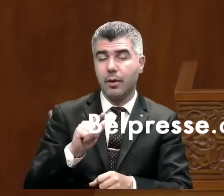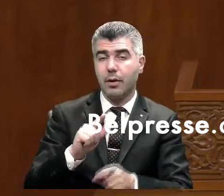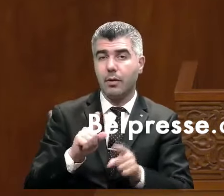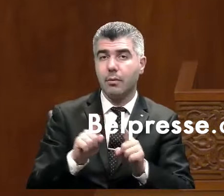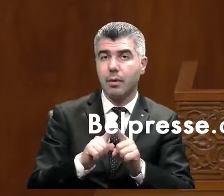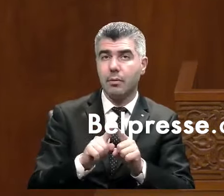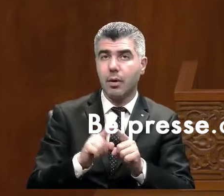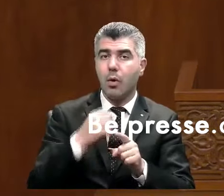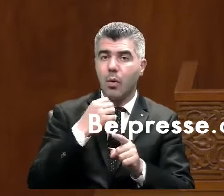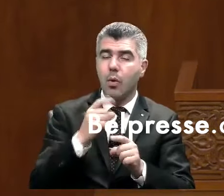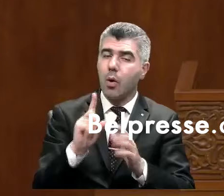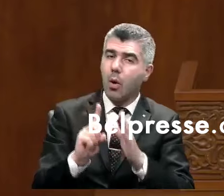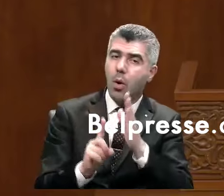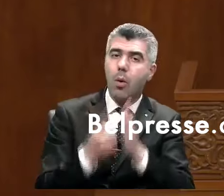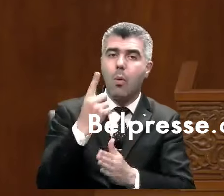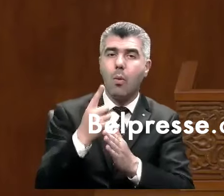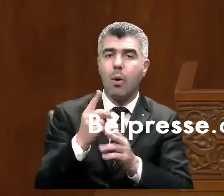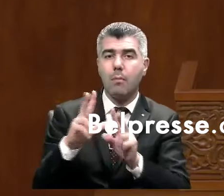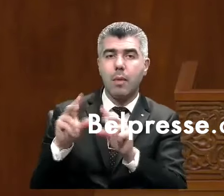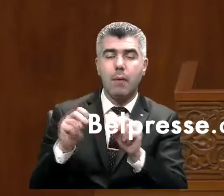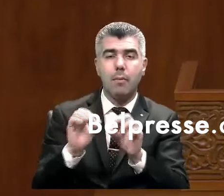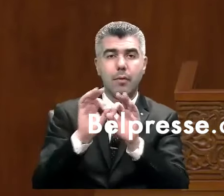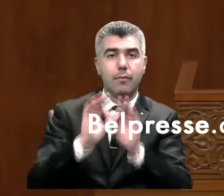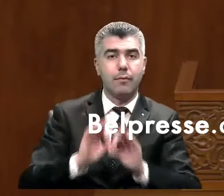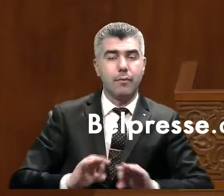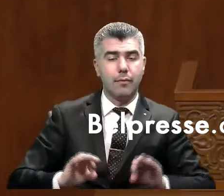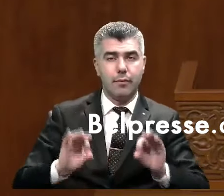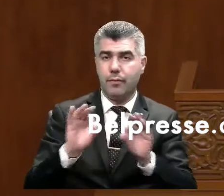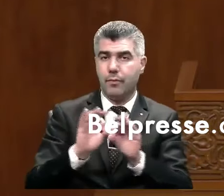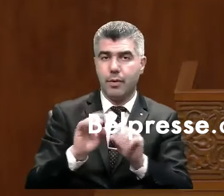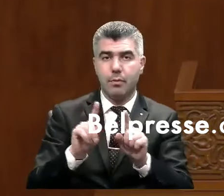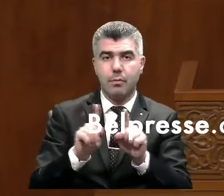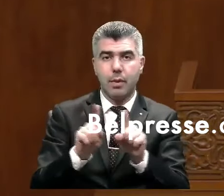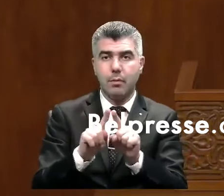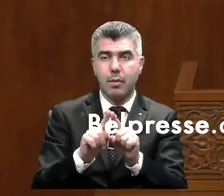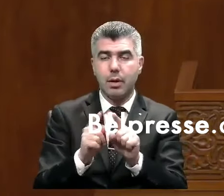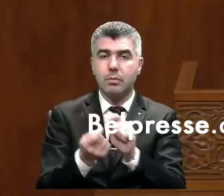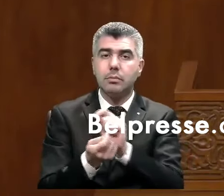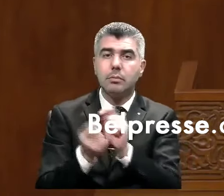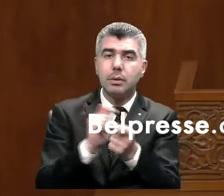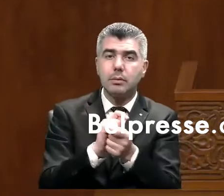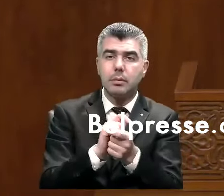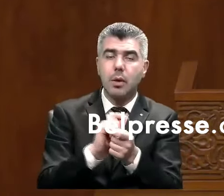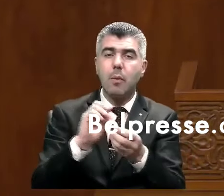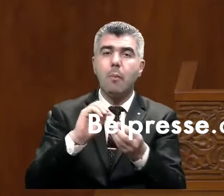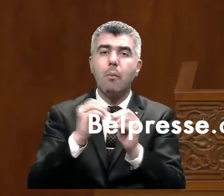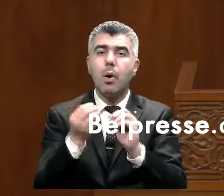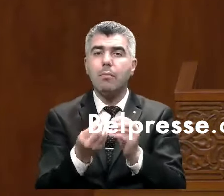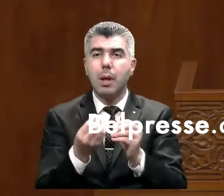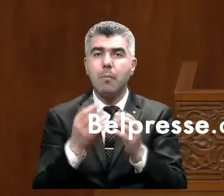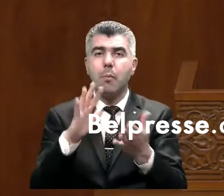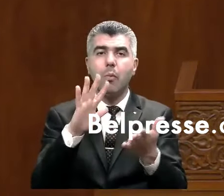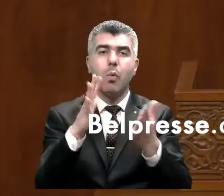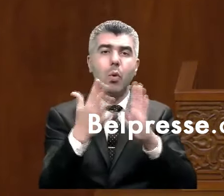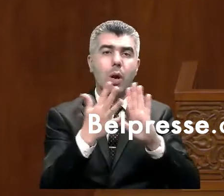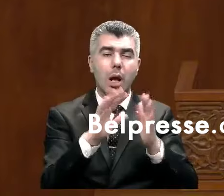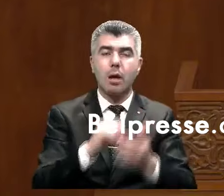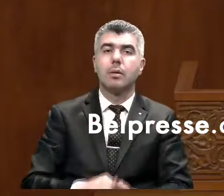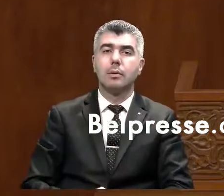ظرفيه استثنائيه لانه ماشي تحولات مناخيه ولكن اختلالات مناخيه